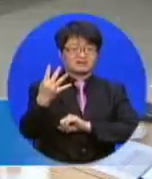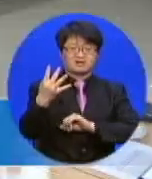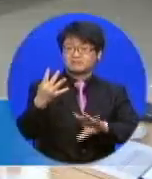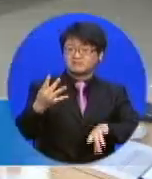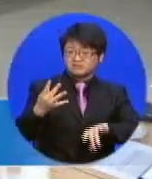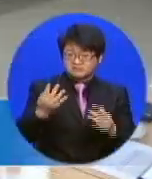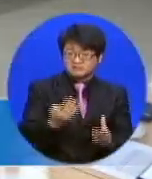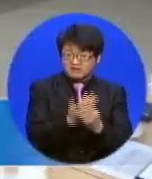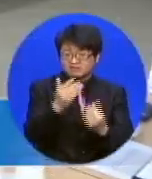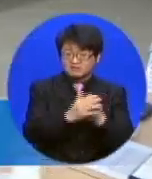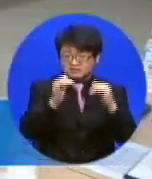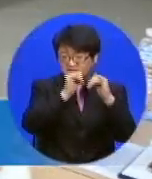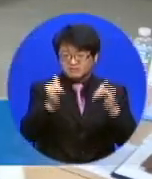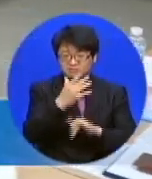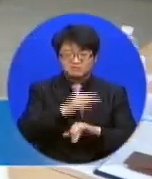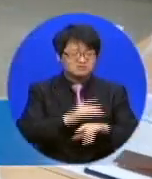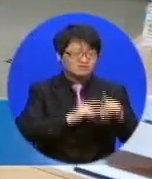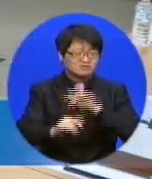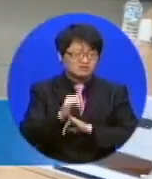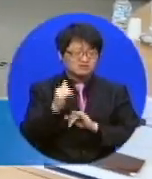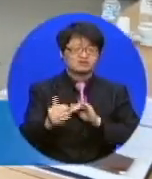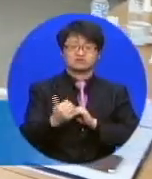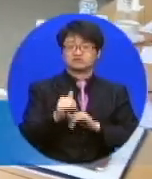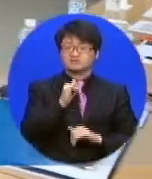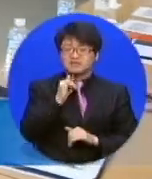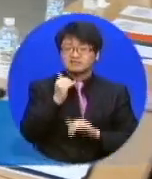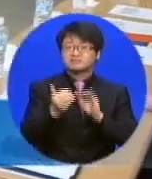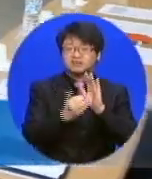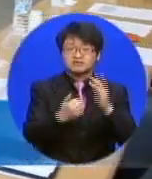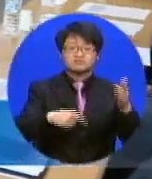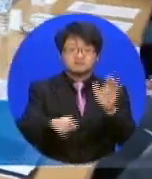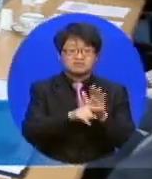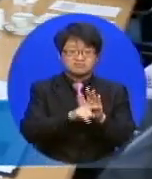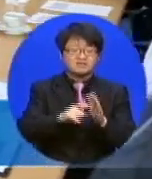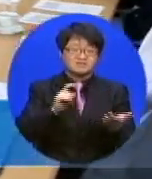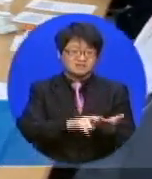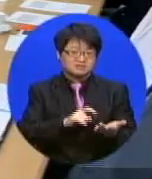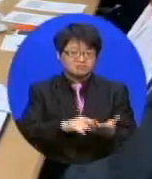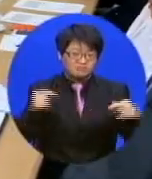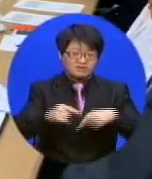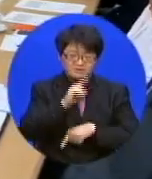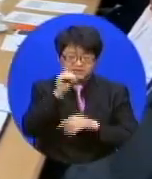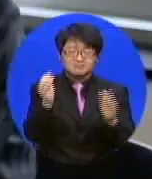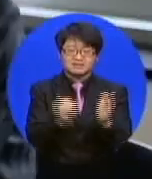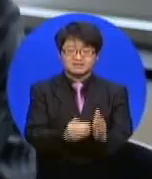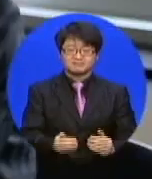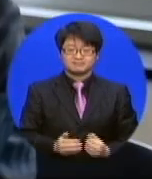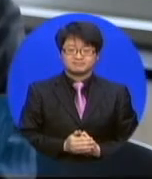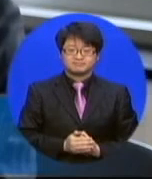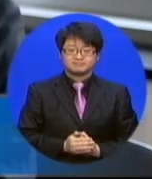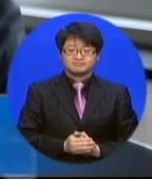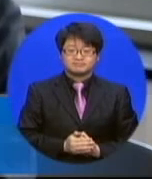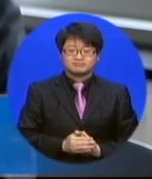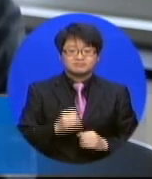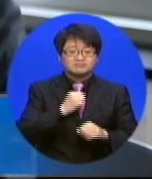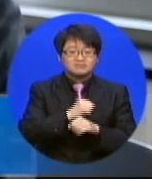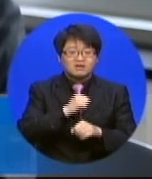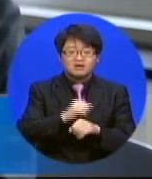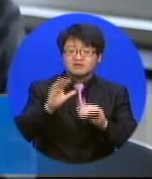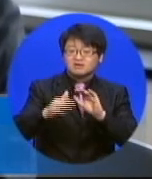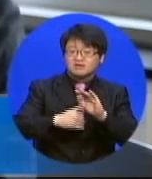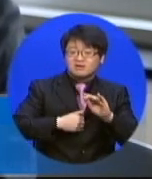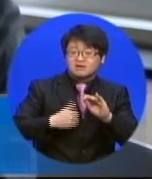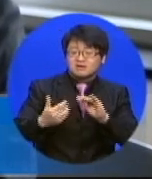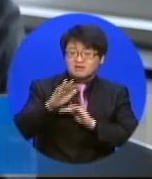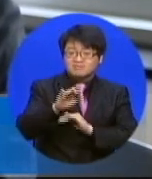것으로 사회복지계는 더 이상의 죽음을 막고자 15일 오후 비상대책 회의를 진행했습니다. 그 배드레터 효과처럼 이런 것들이